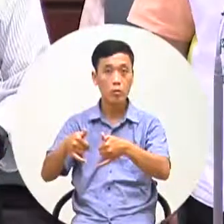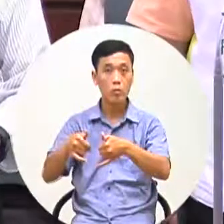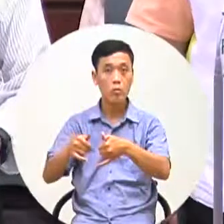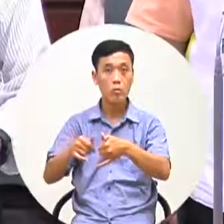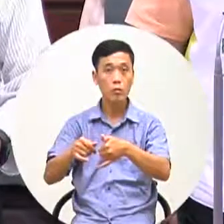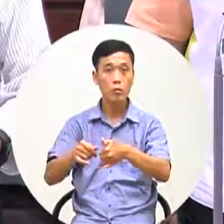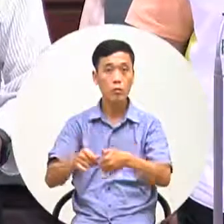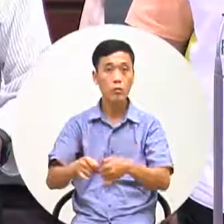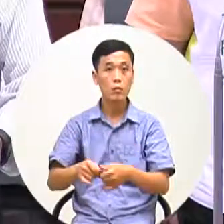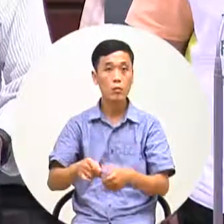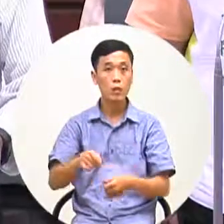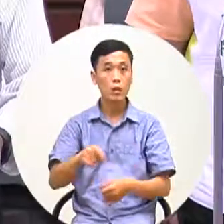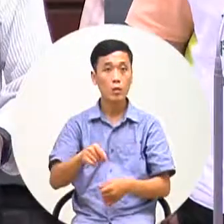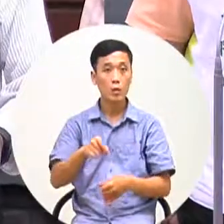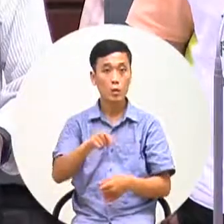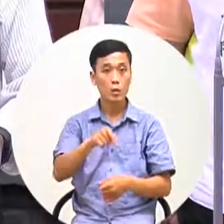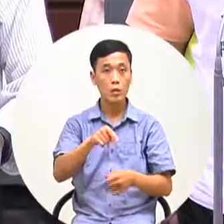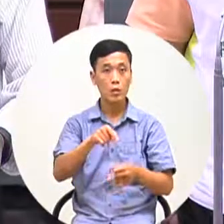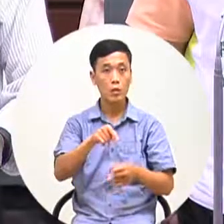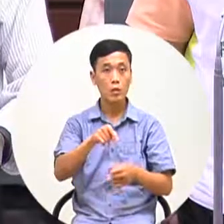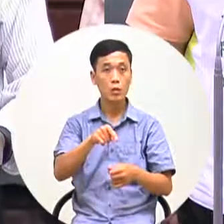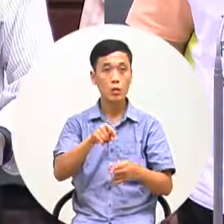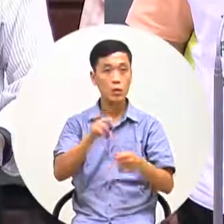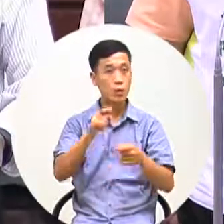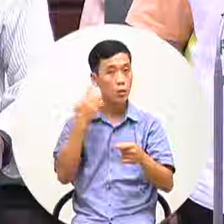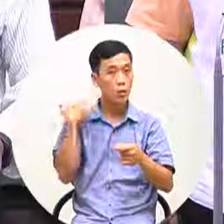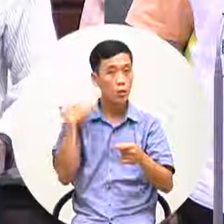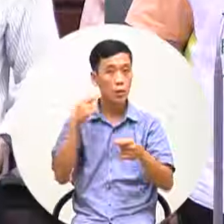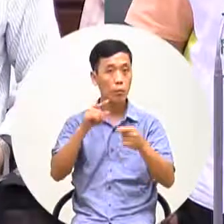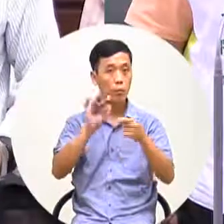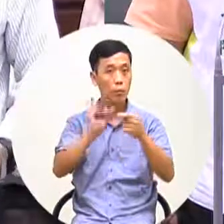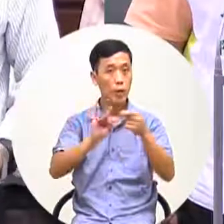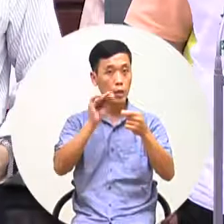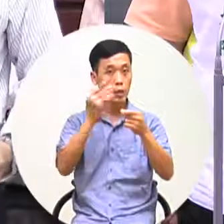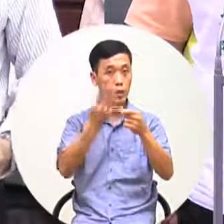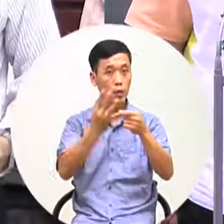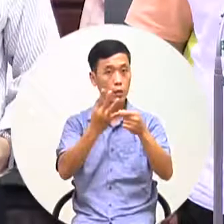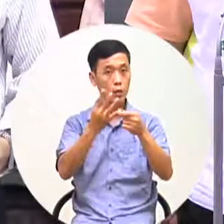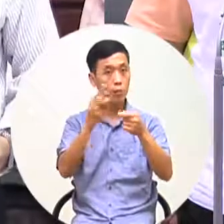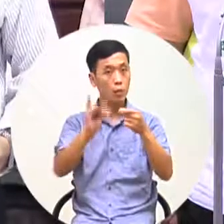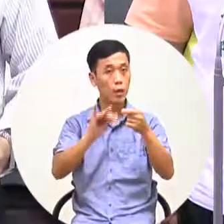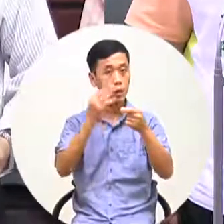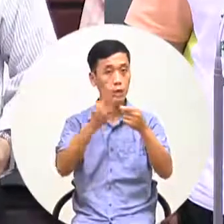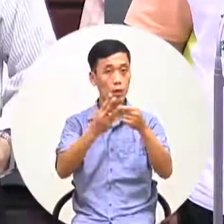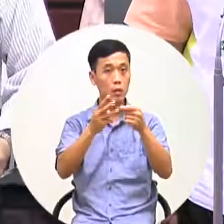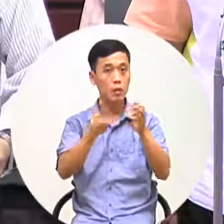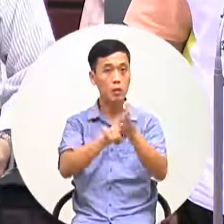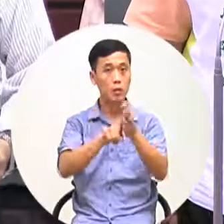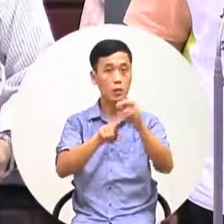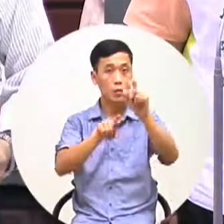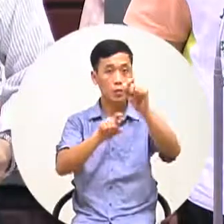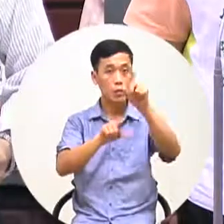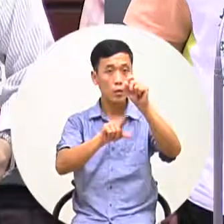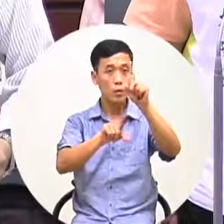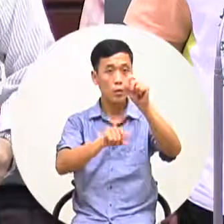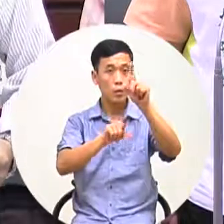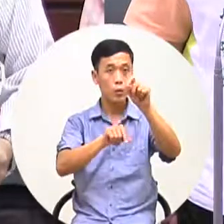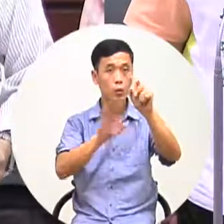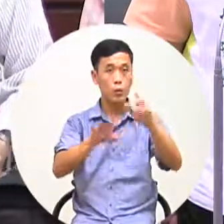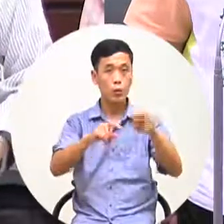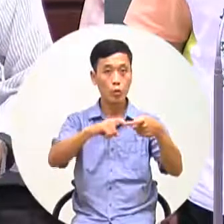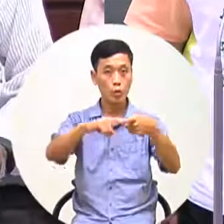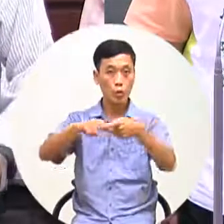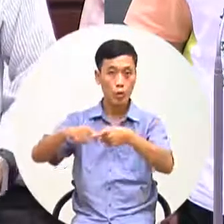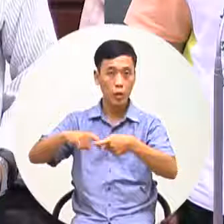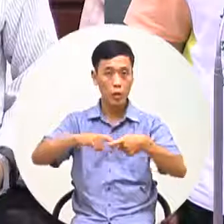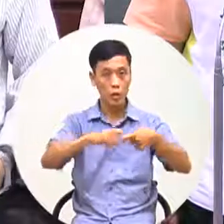因为伊伫个1904年的时阵，1903年的时阵，11月有一个联审，迄、那个都委会